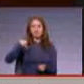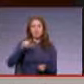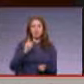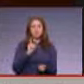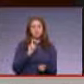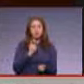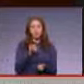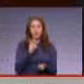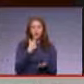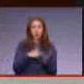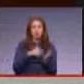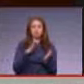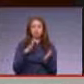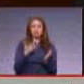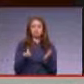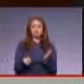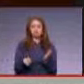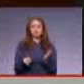عنه،